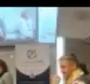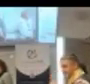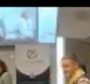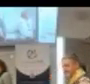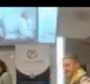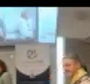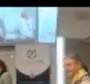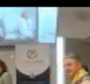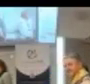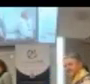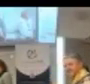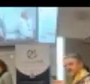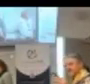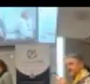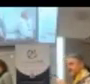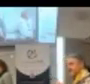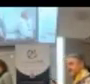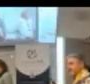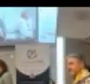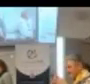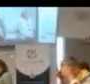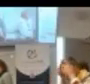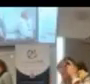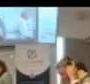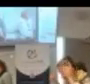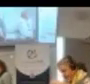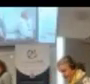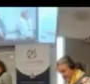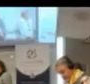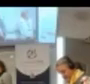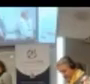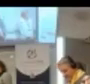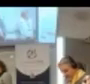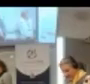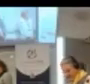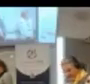qui, jusqu'à récemment, là, avant que les tableaux de bord prennent trop,